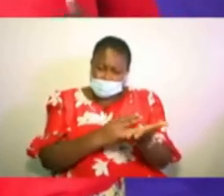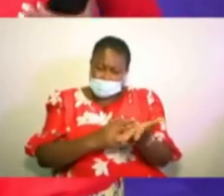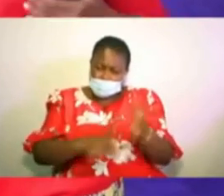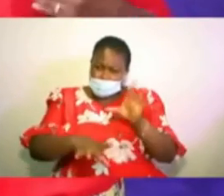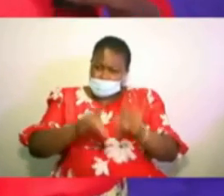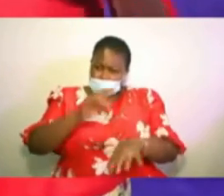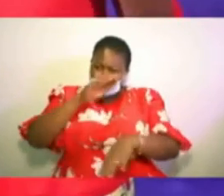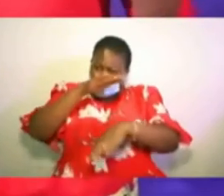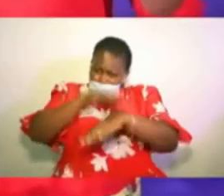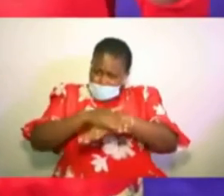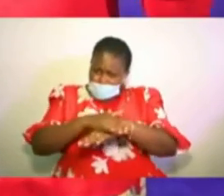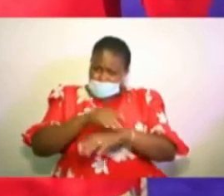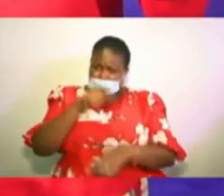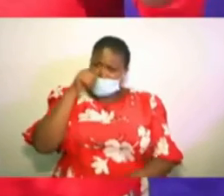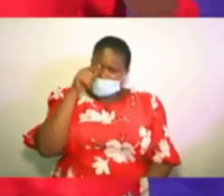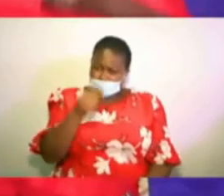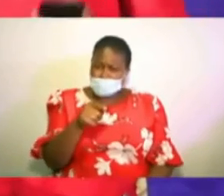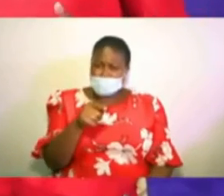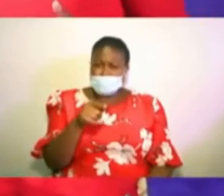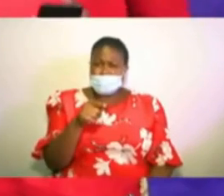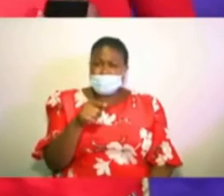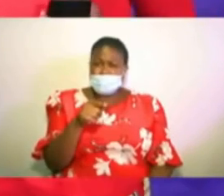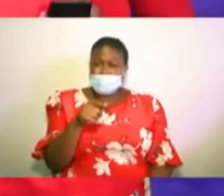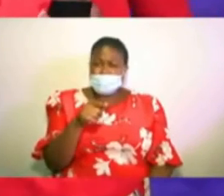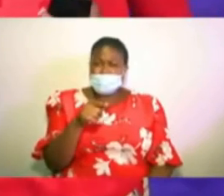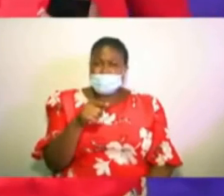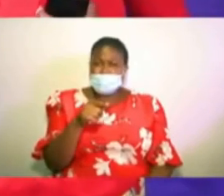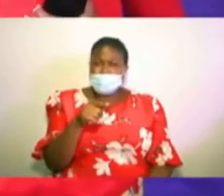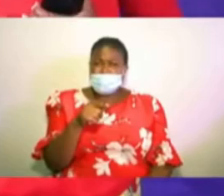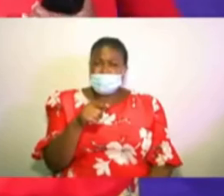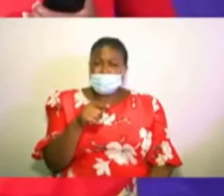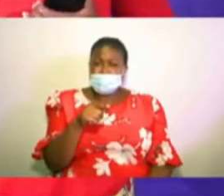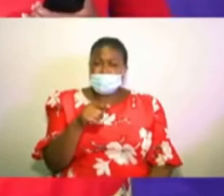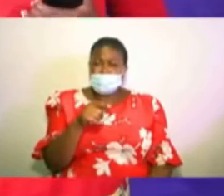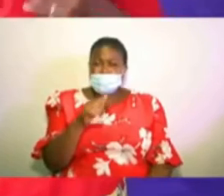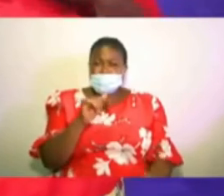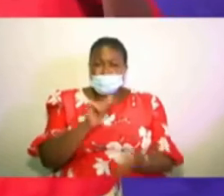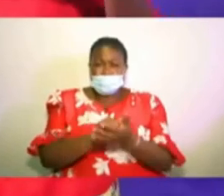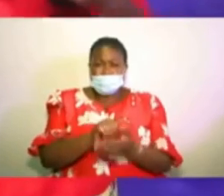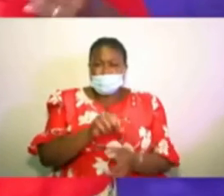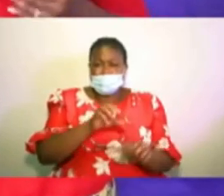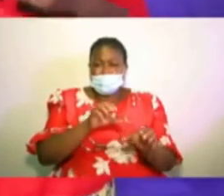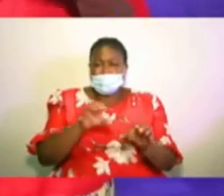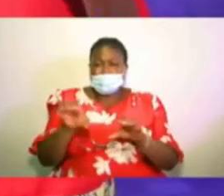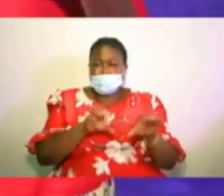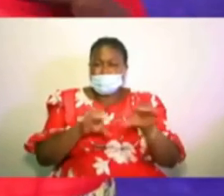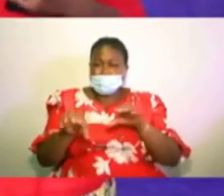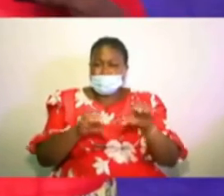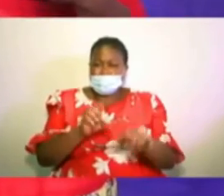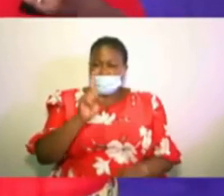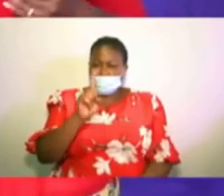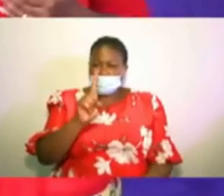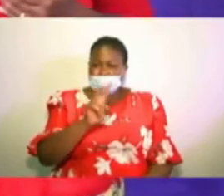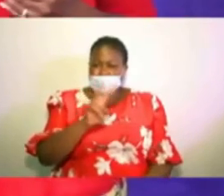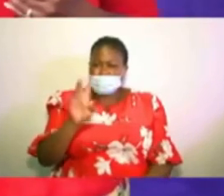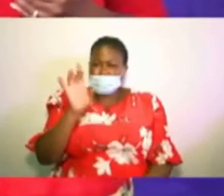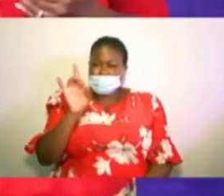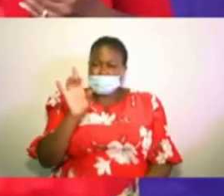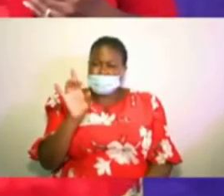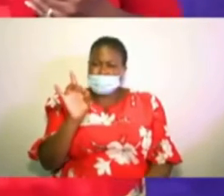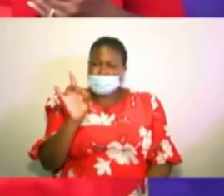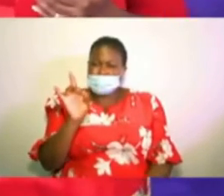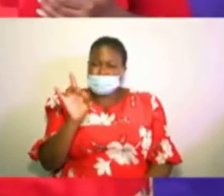you. Lorsque l'Esprit Saint descend sur vous. That's Acts 1:8. Dans Actes chapitre 1, le verset 8. And in